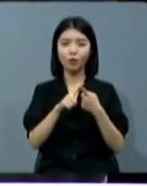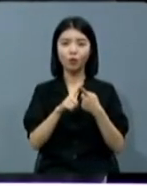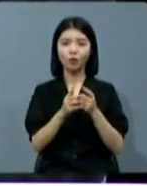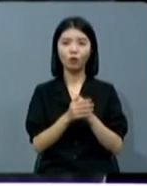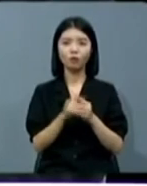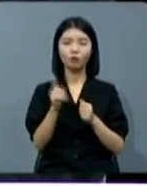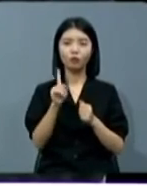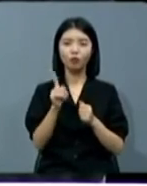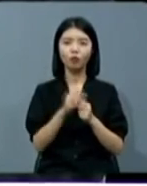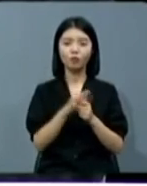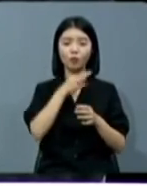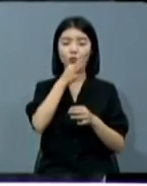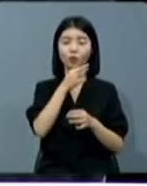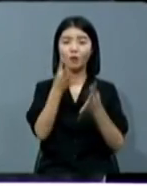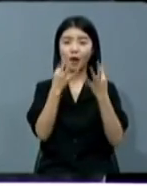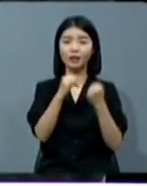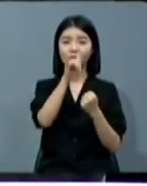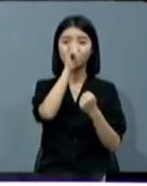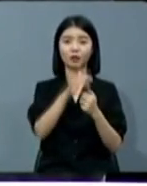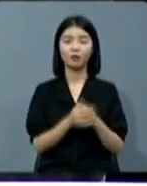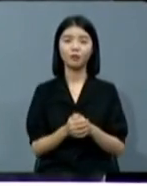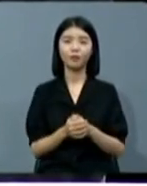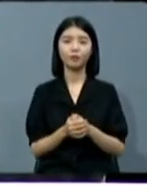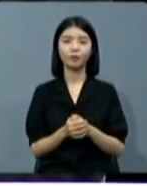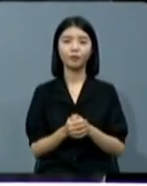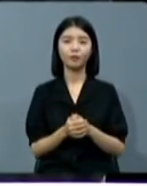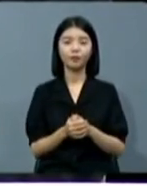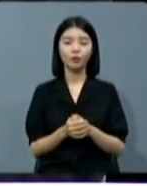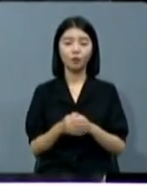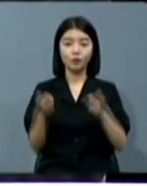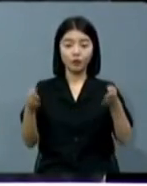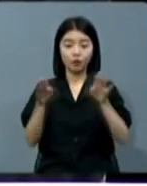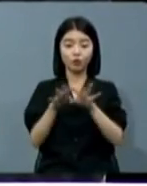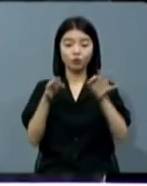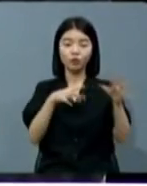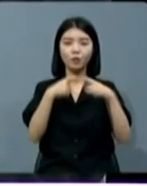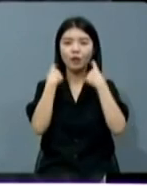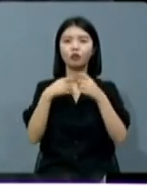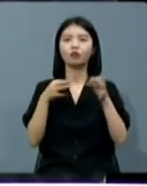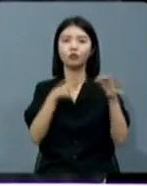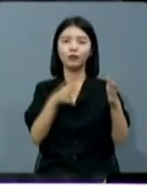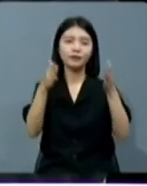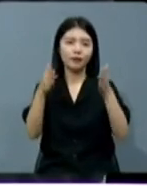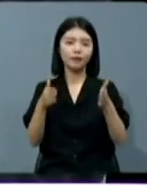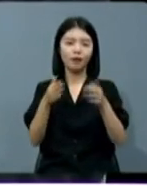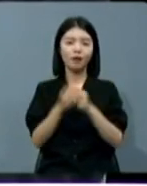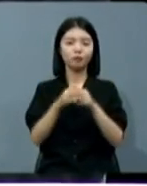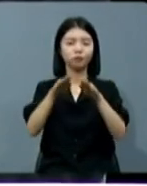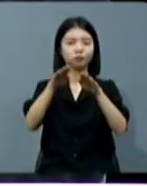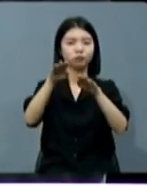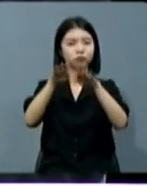이런 이 목소리가 굉장히 많거든요. 예. 특히 기관 투자가 개인 투자가 예. 사이에 불공평한